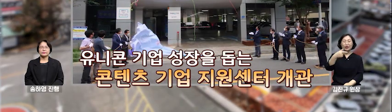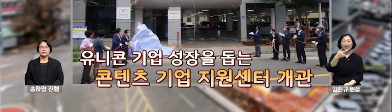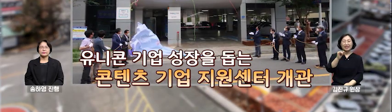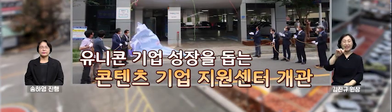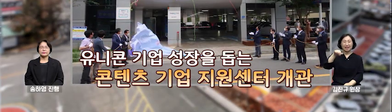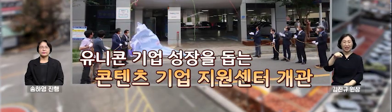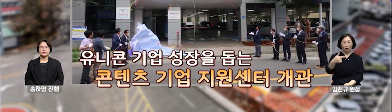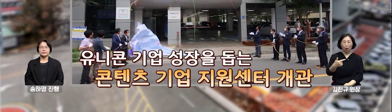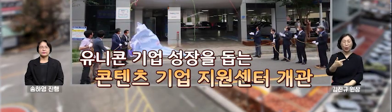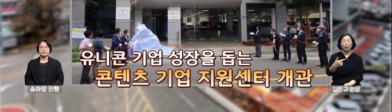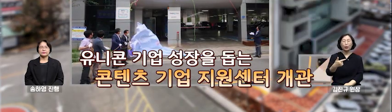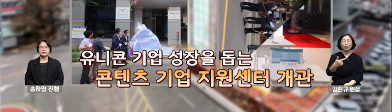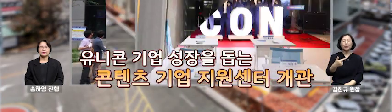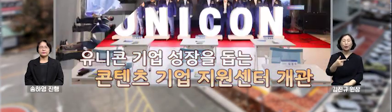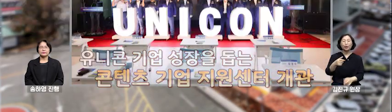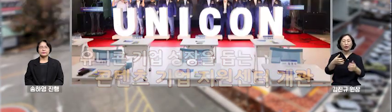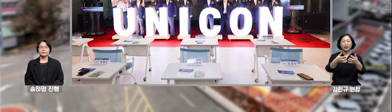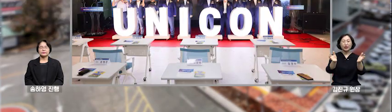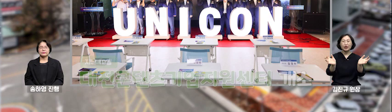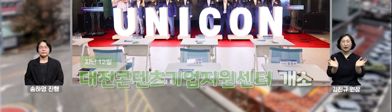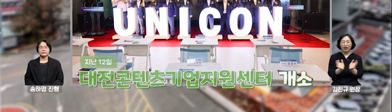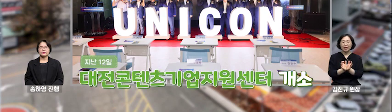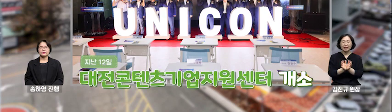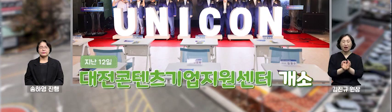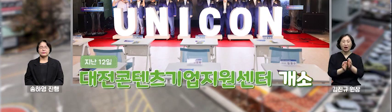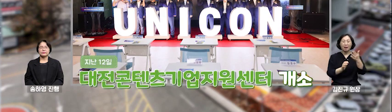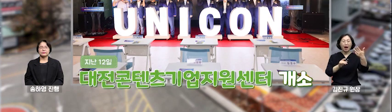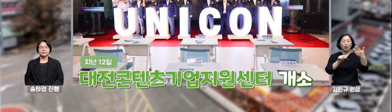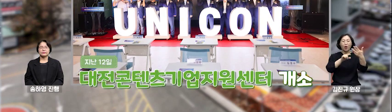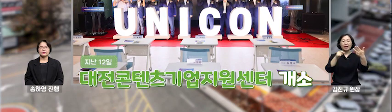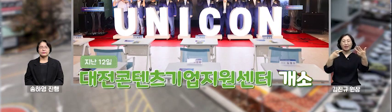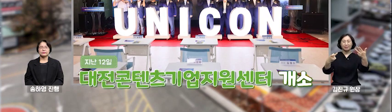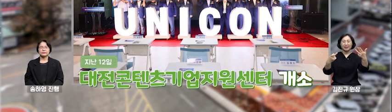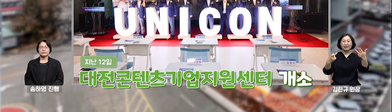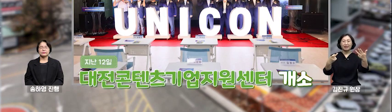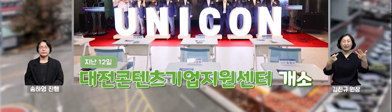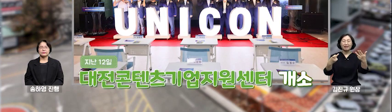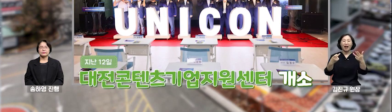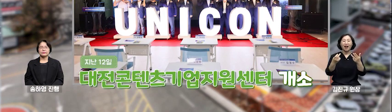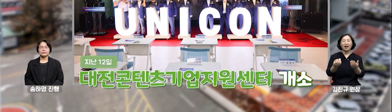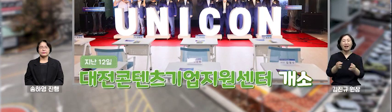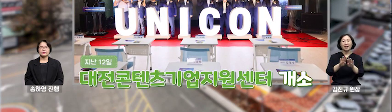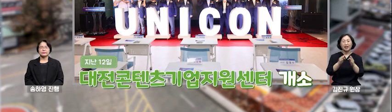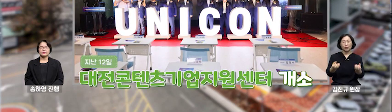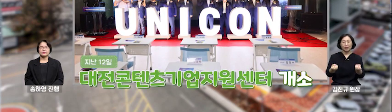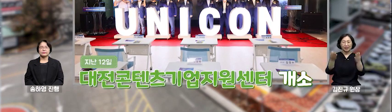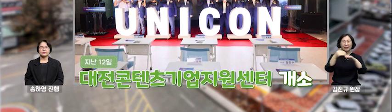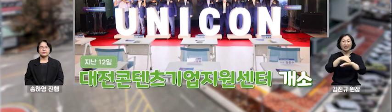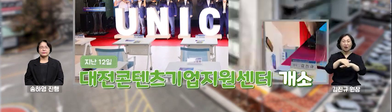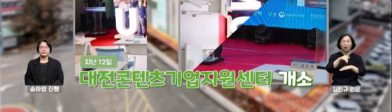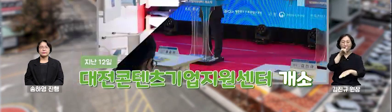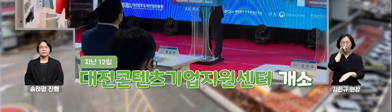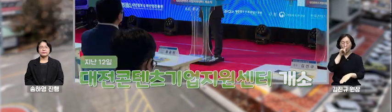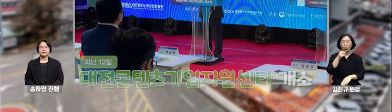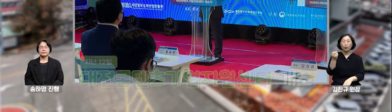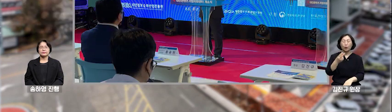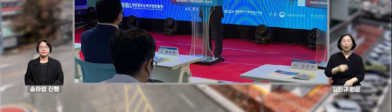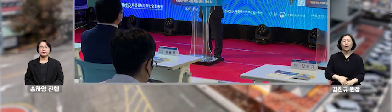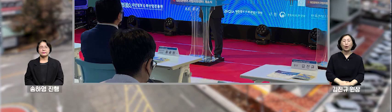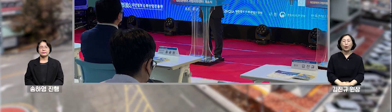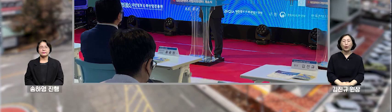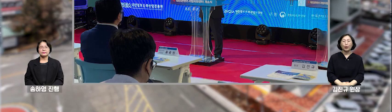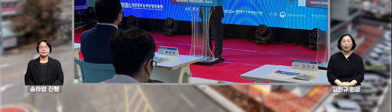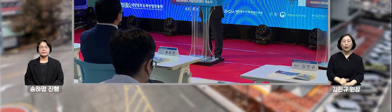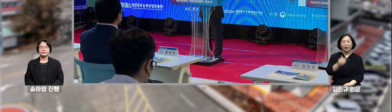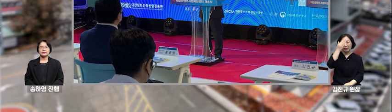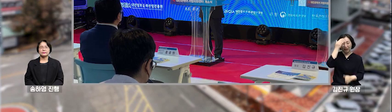오는 12일 r2 으 기업들과 같이 개소식 예정이구요 그 다음에 또 하나 크게 준비하고 있는 것이